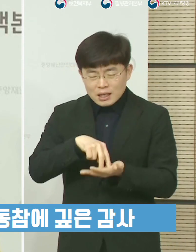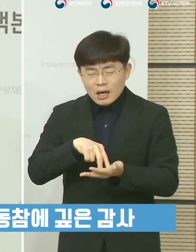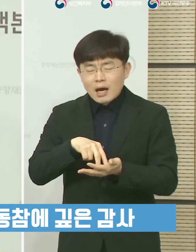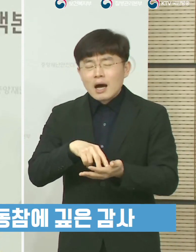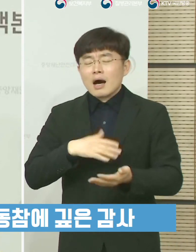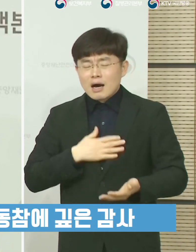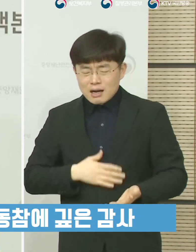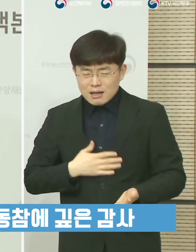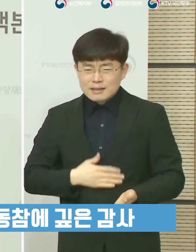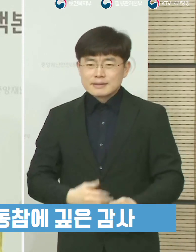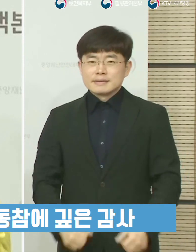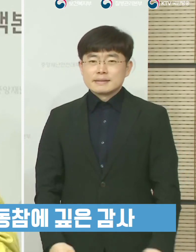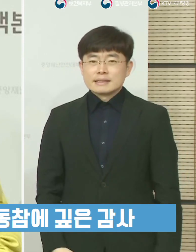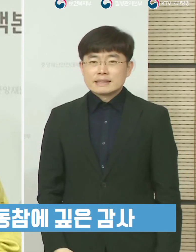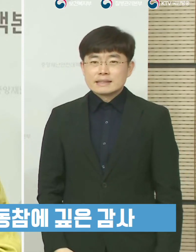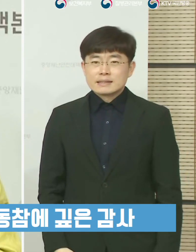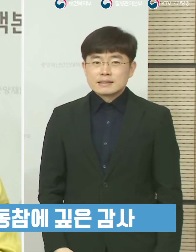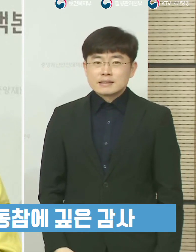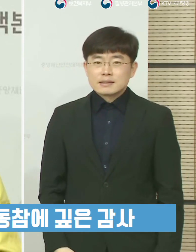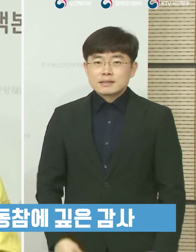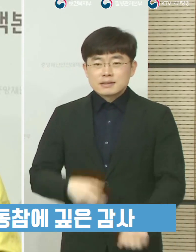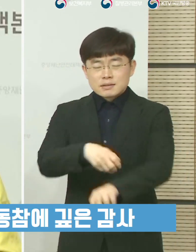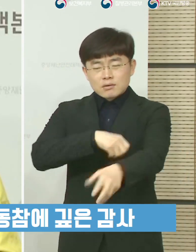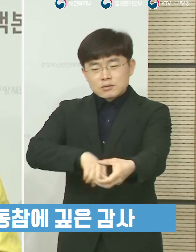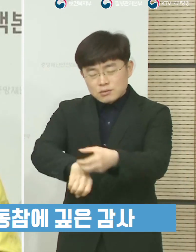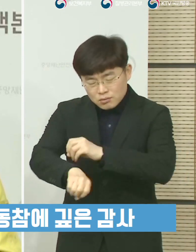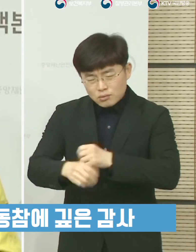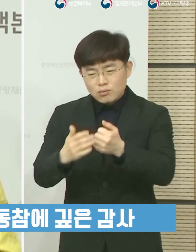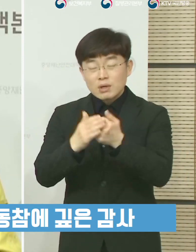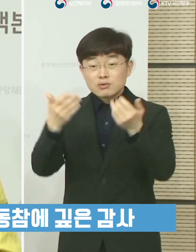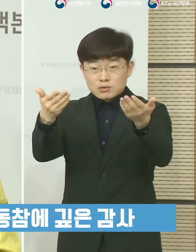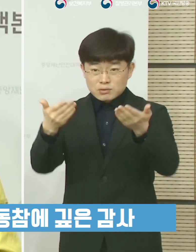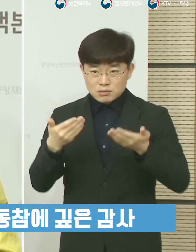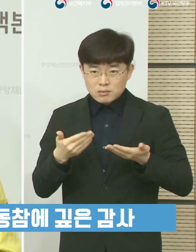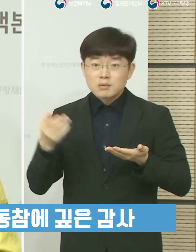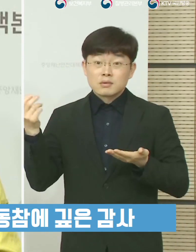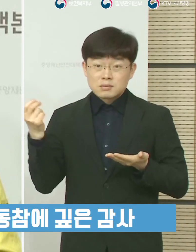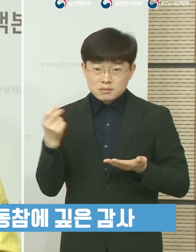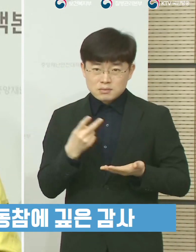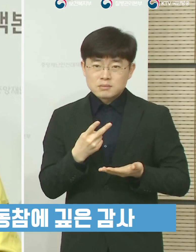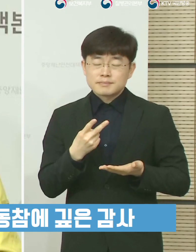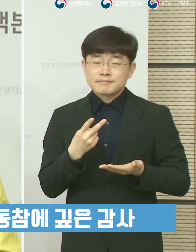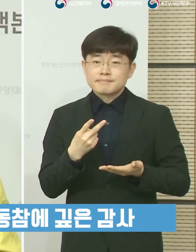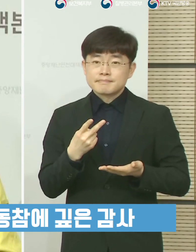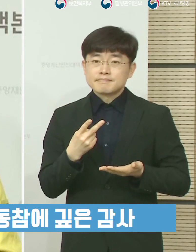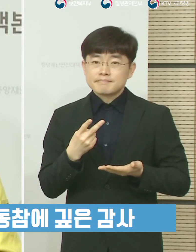부분임에도 불구하고 적극적으로 동참해 주시고 또